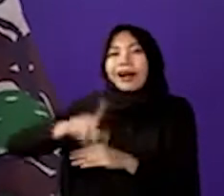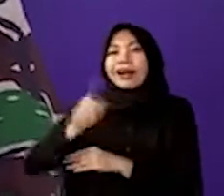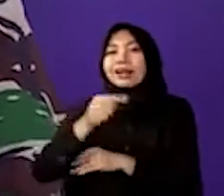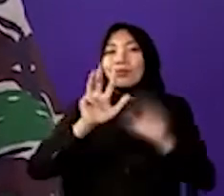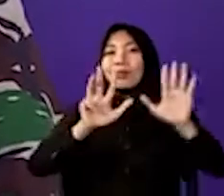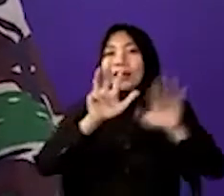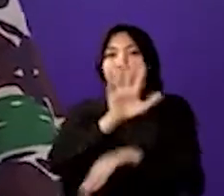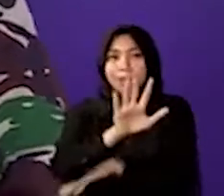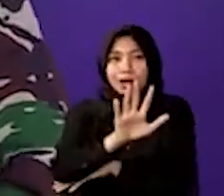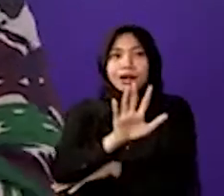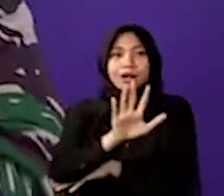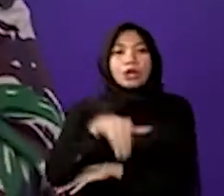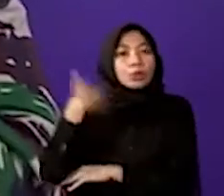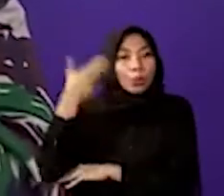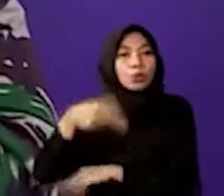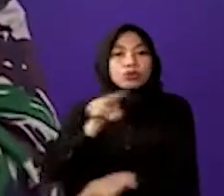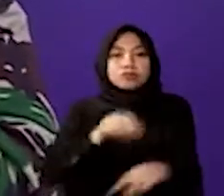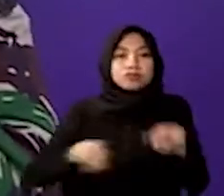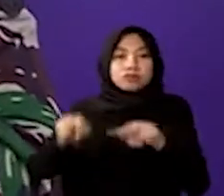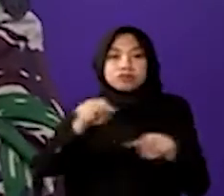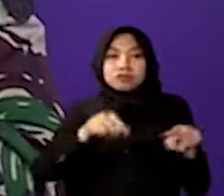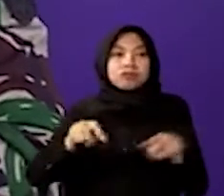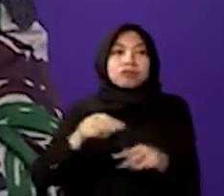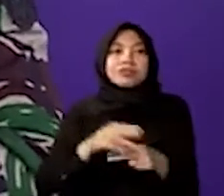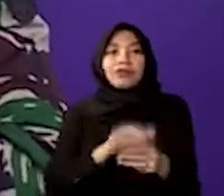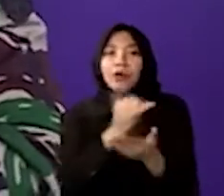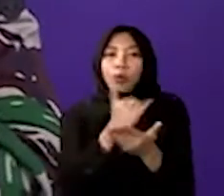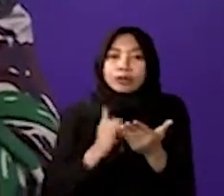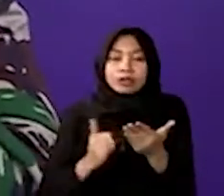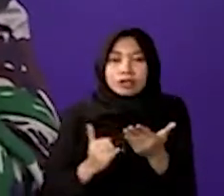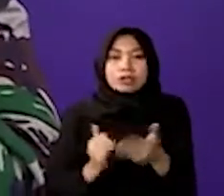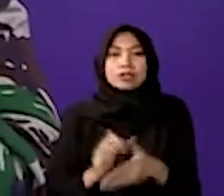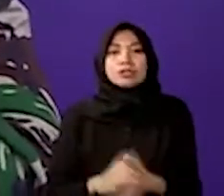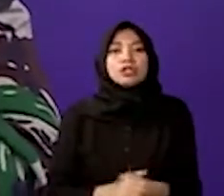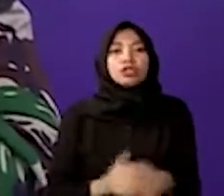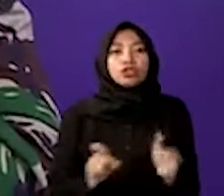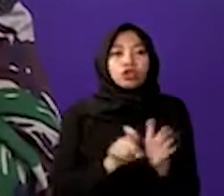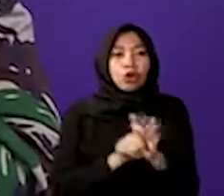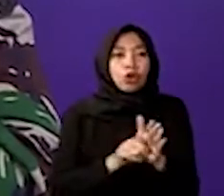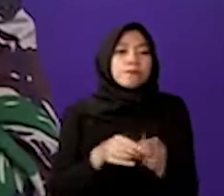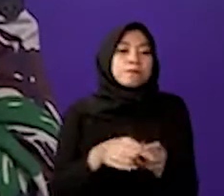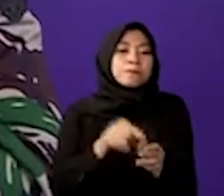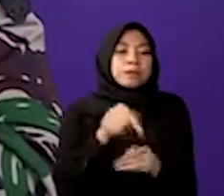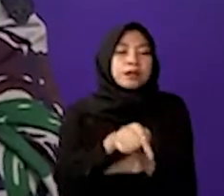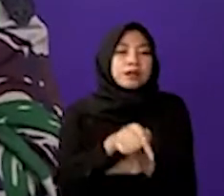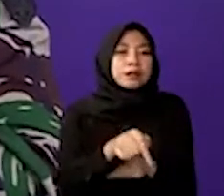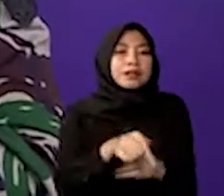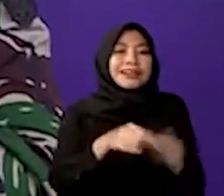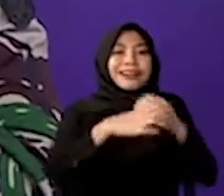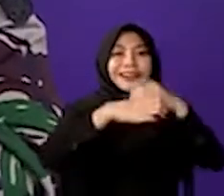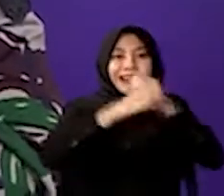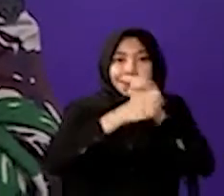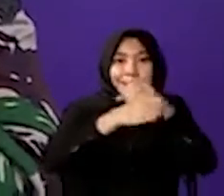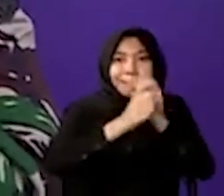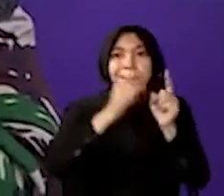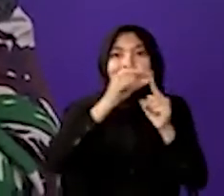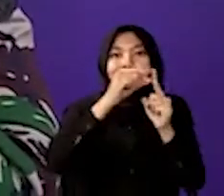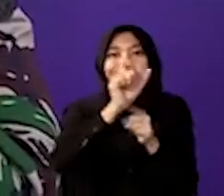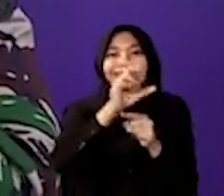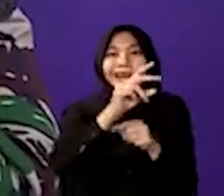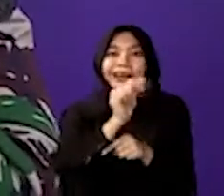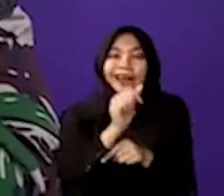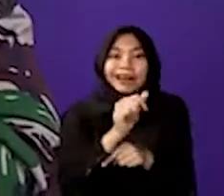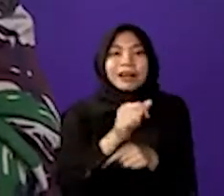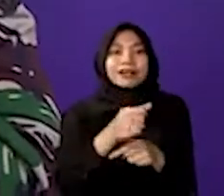terus ee mengawal misalnya ketersediaan lab PCR sebagian 20 ini